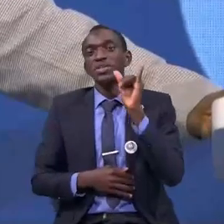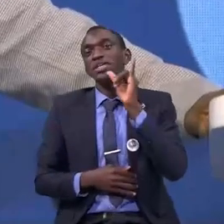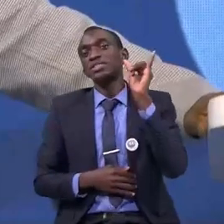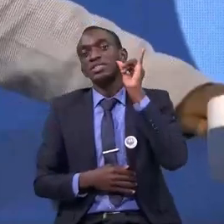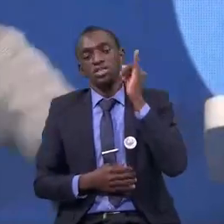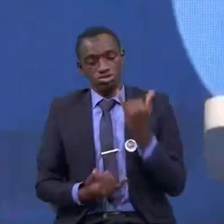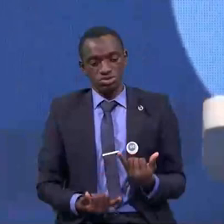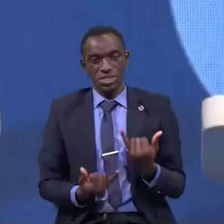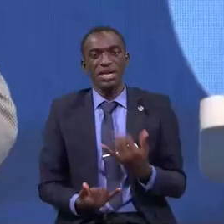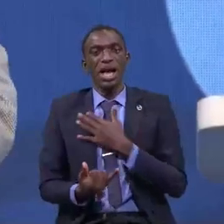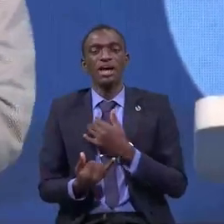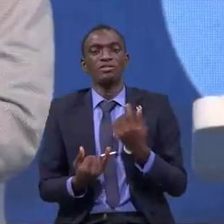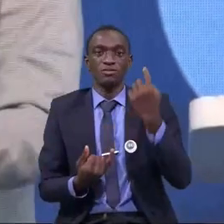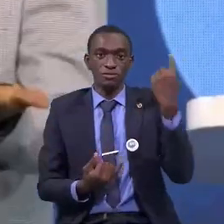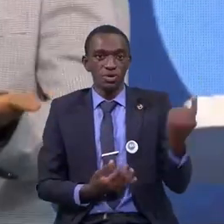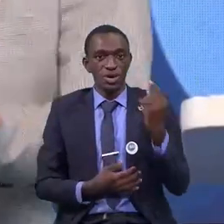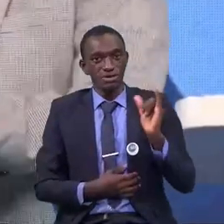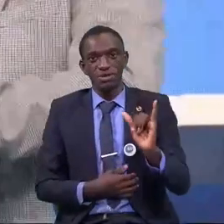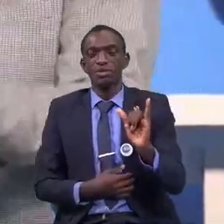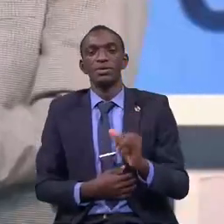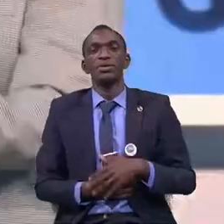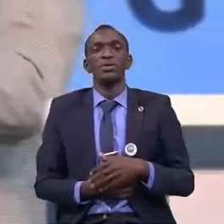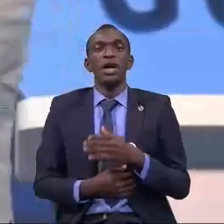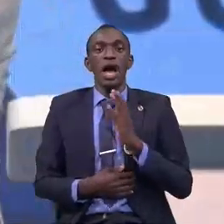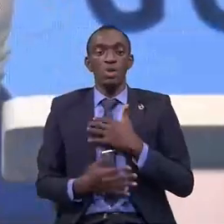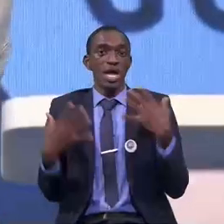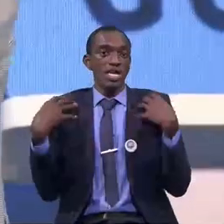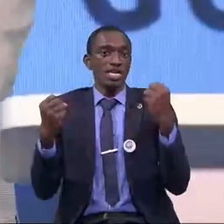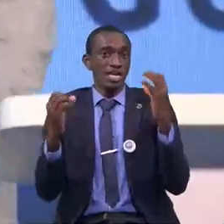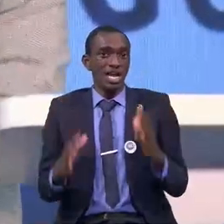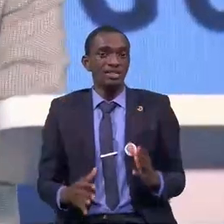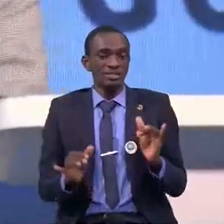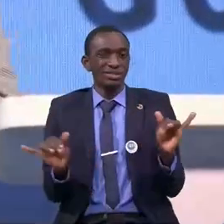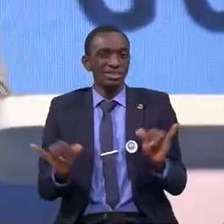Le Sauveur est le même hier, aujourd'hui et éternellement.